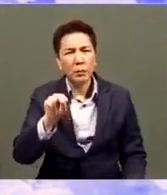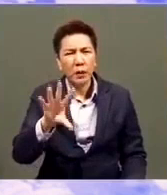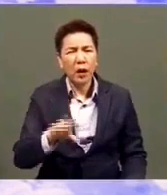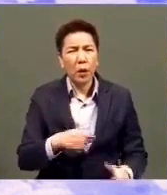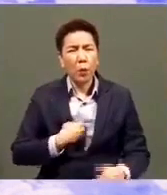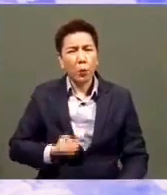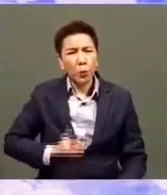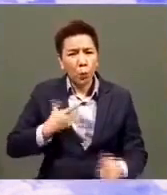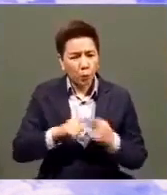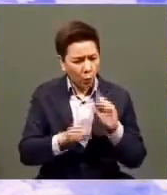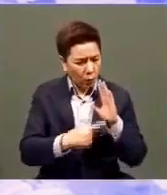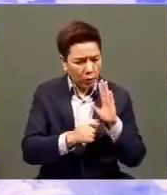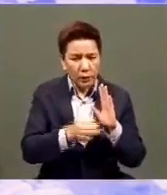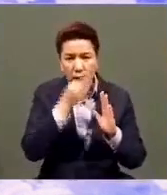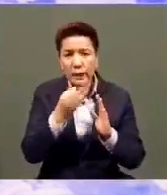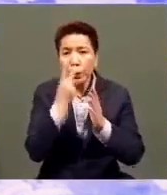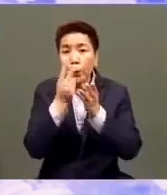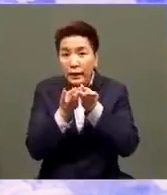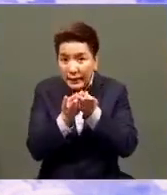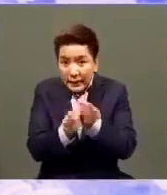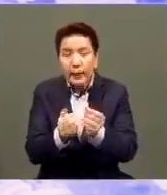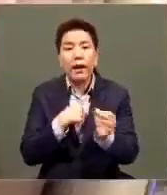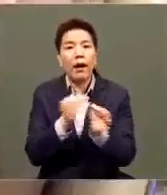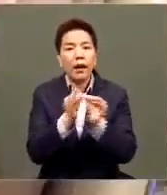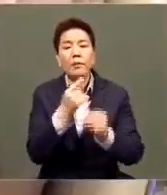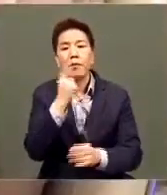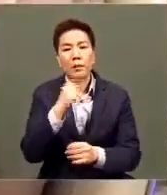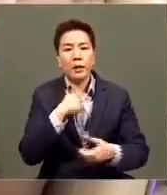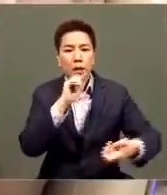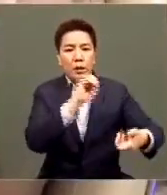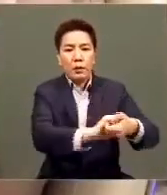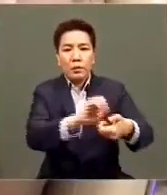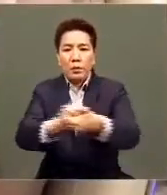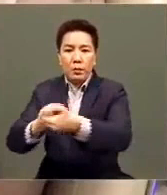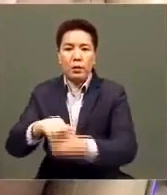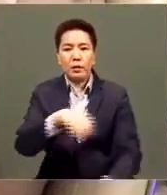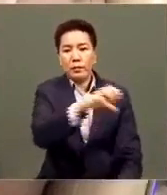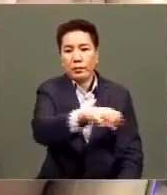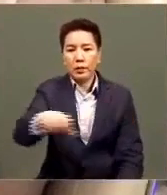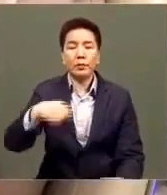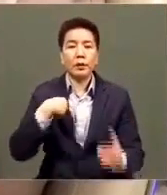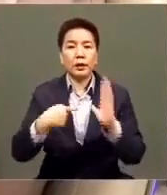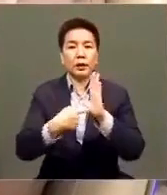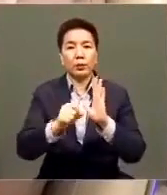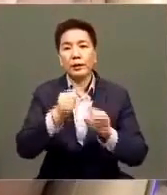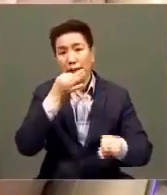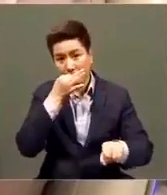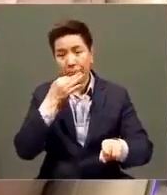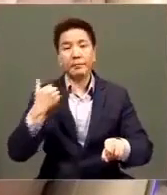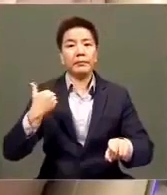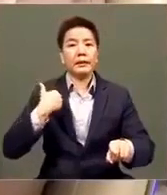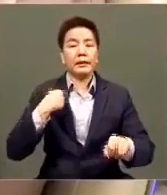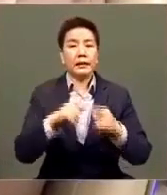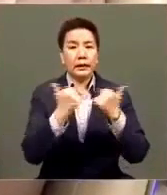แต่ถ้าเราไปดูในรายละเอียดนะคะเราพบว่ามีความร่วมมืออย่างมากมายมหาศาลในจังหวัดสมุทรสาครค่ะไม่ว่าจะเป็น